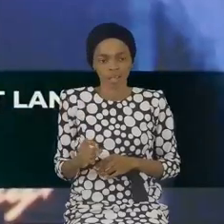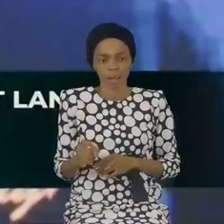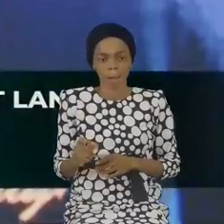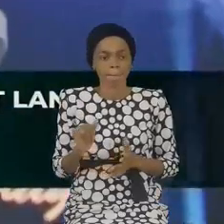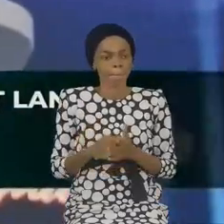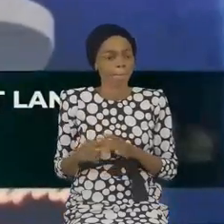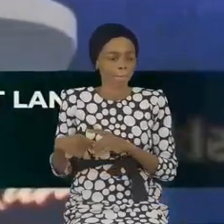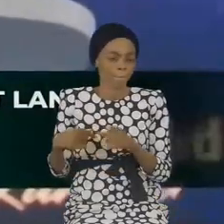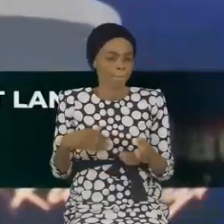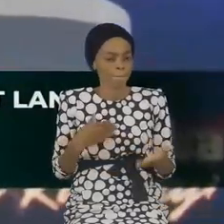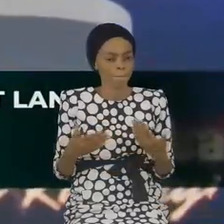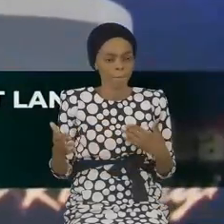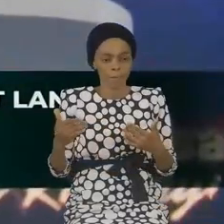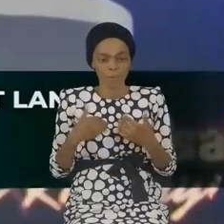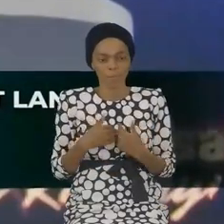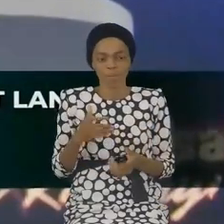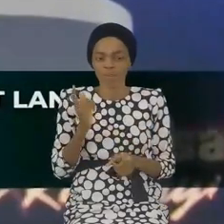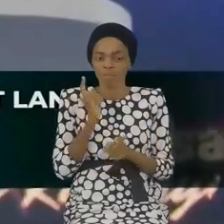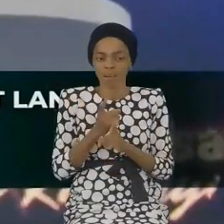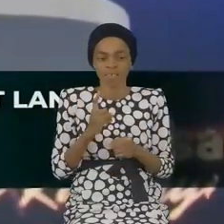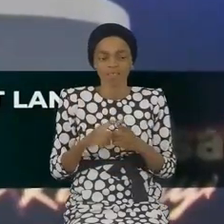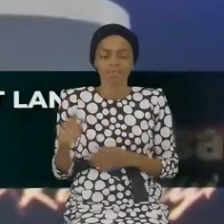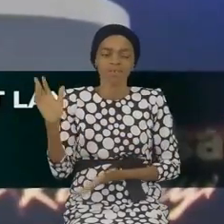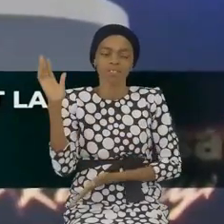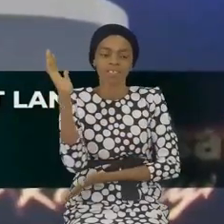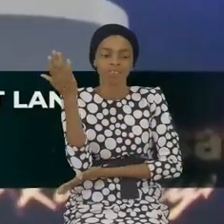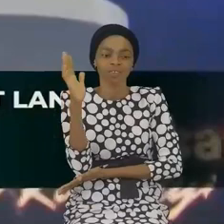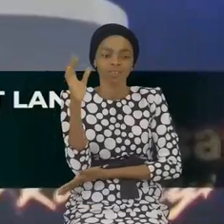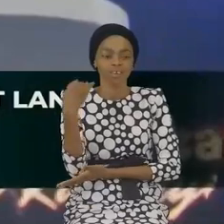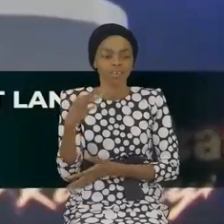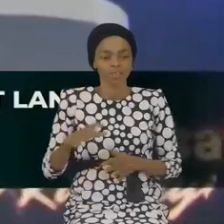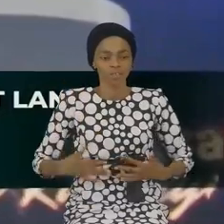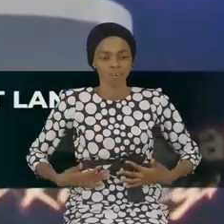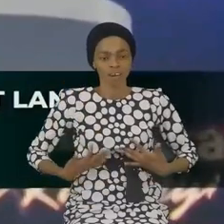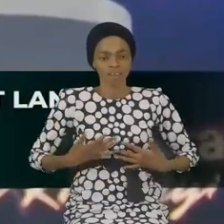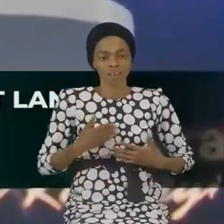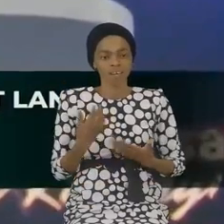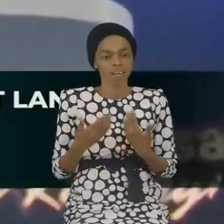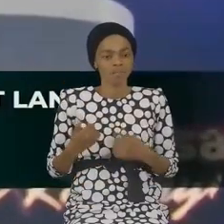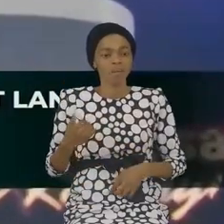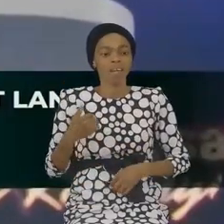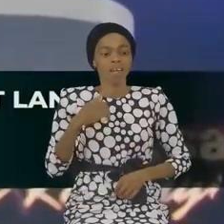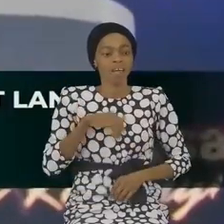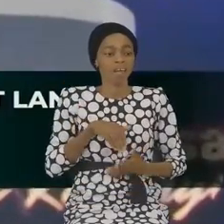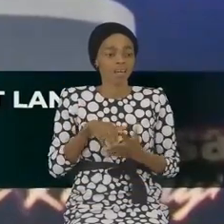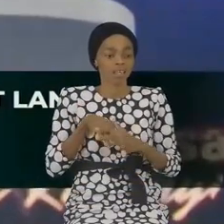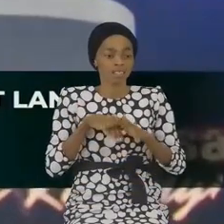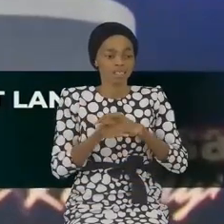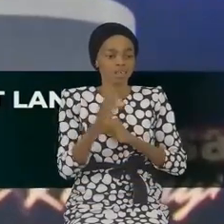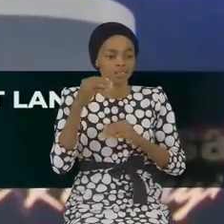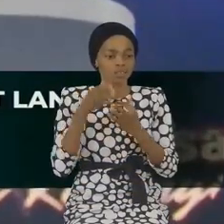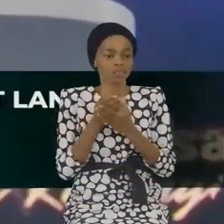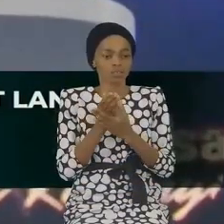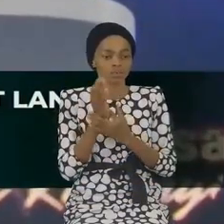afin d'avoir droit à l'arbre de vie et d'entrer par les portes